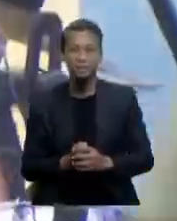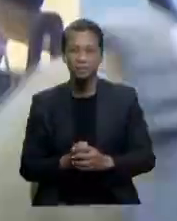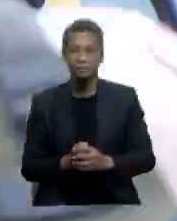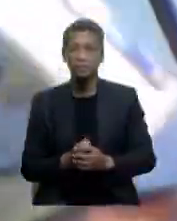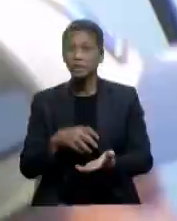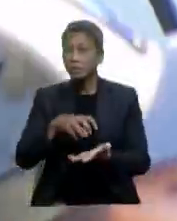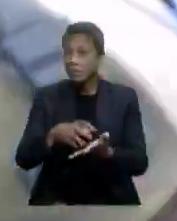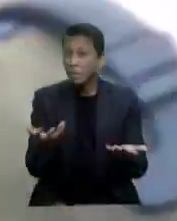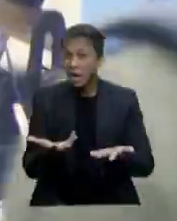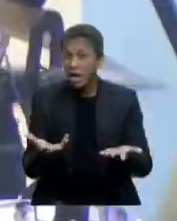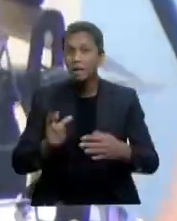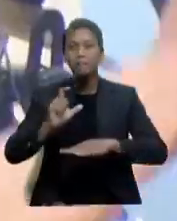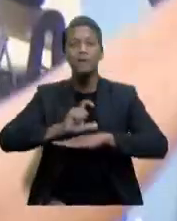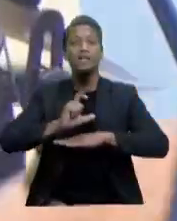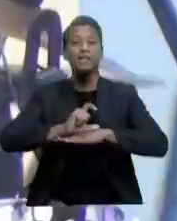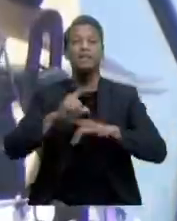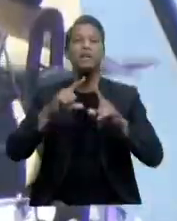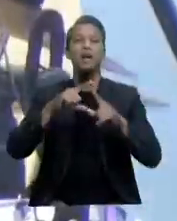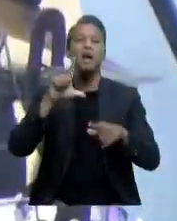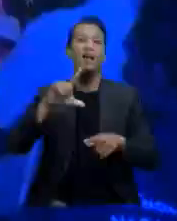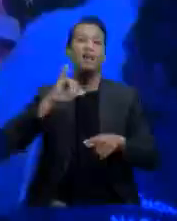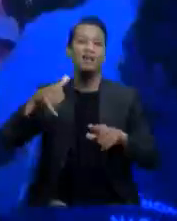Masjid Al-Jabar, Kota Bandung, Jawa Barat.